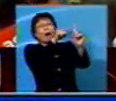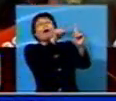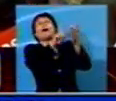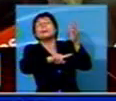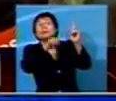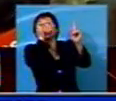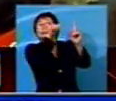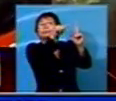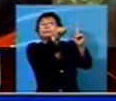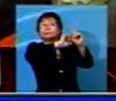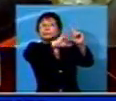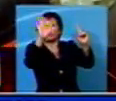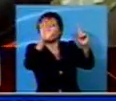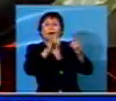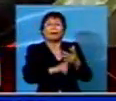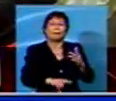di